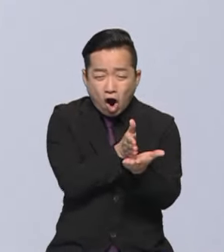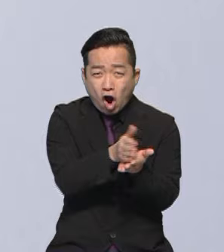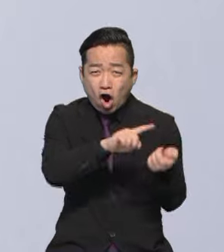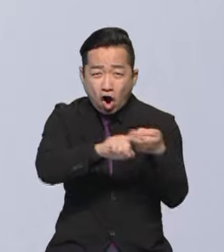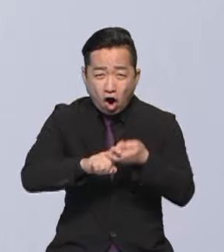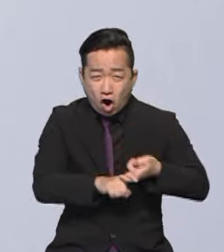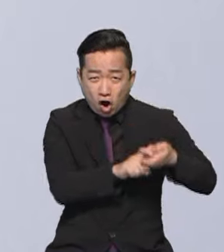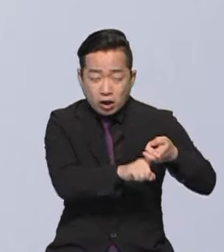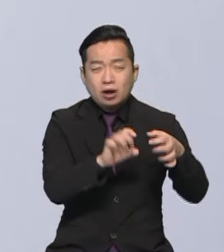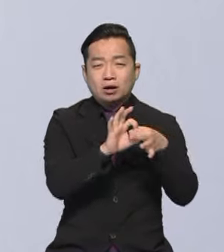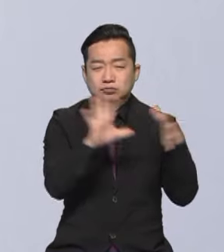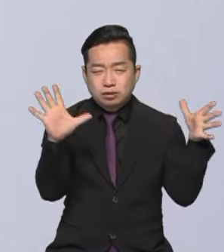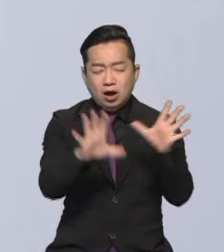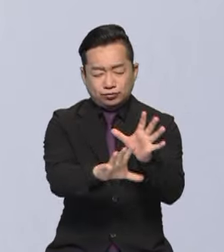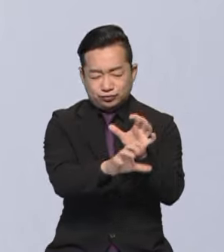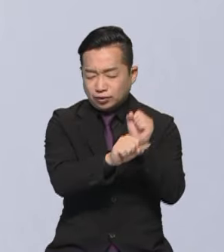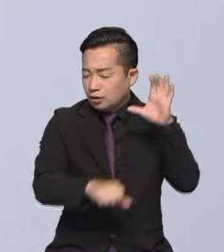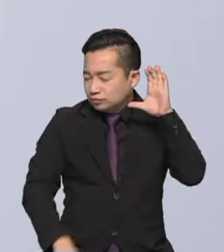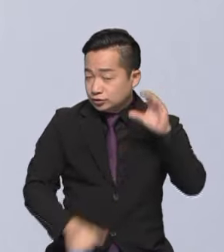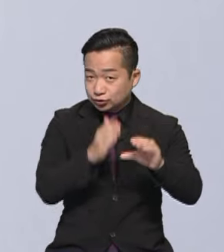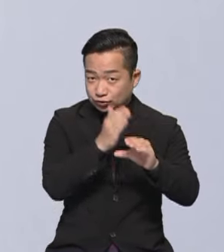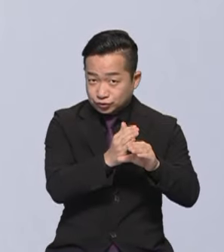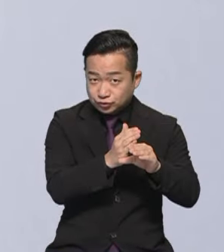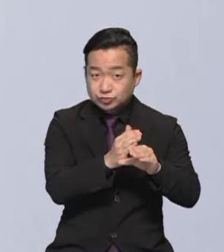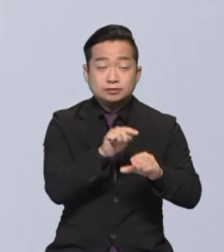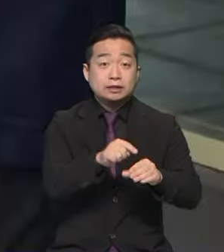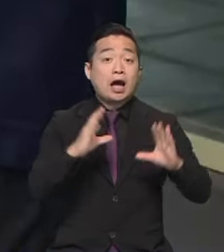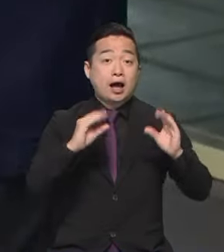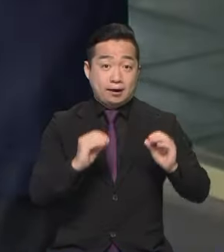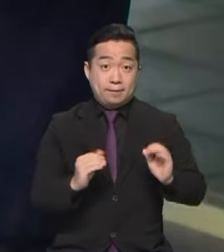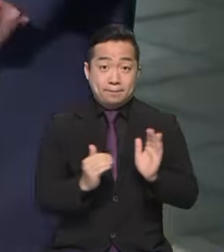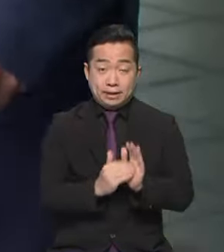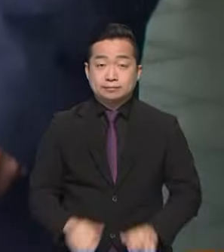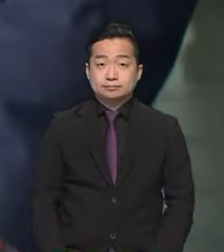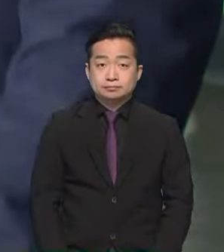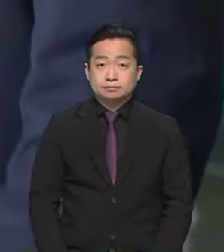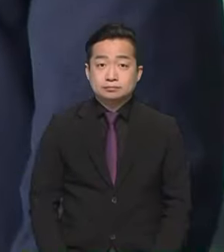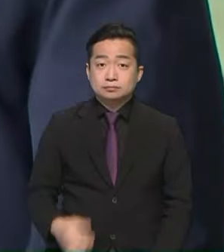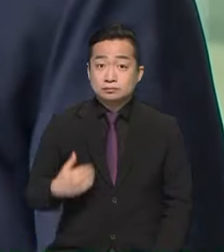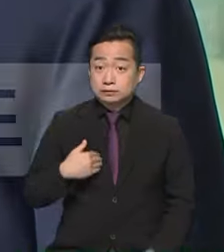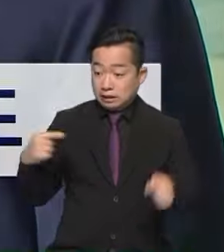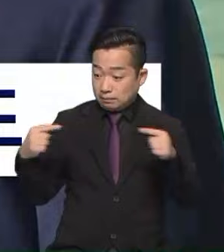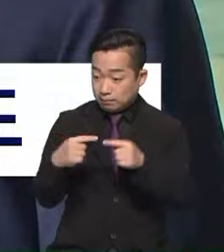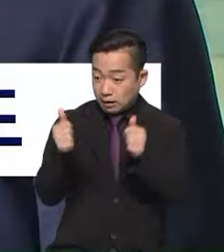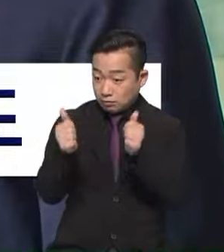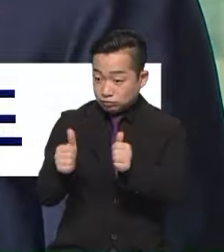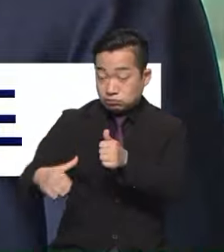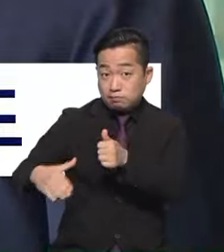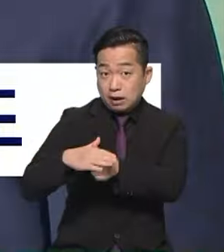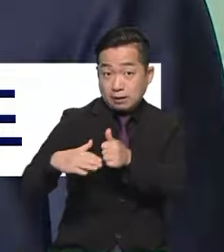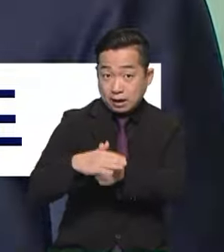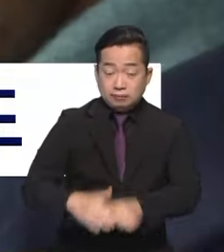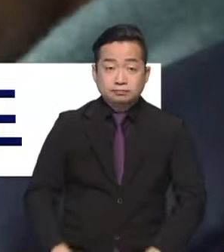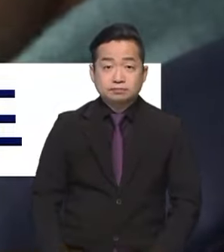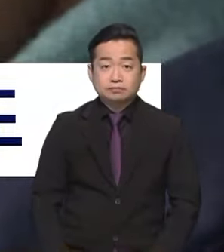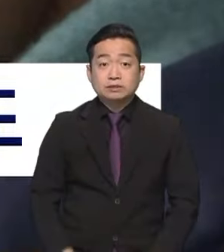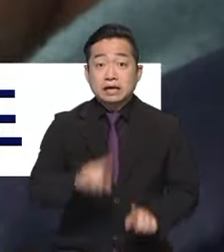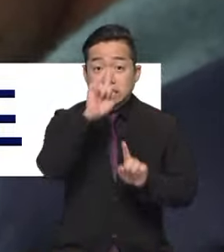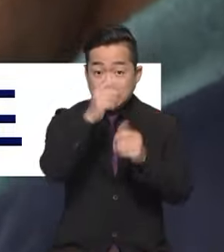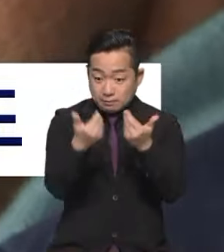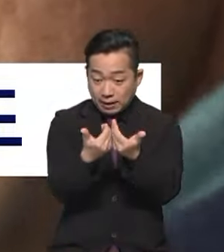원로들의 고견을 들어오고 있다며 그 연장선이라고 설명했는데 자객 공천, 공천 학살 등 비명계에 대한 불이익